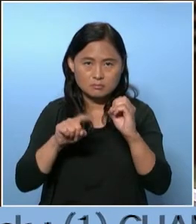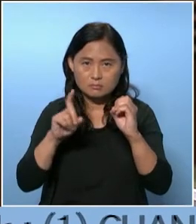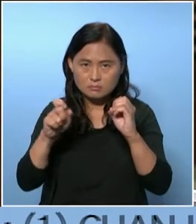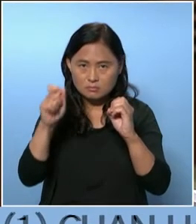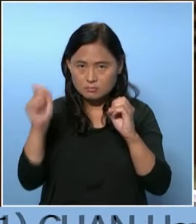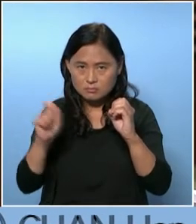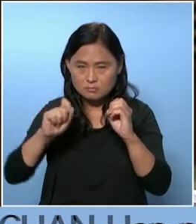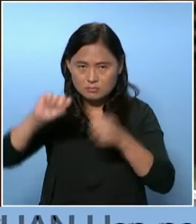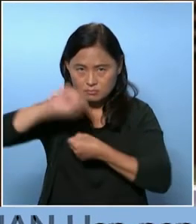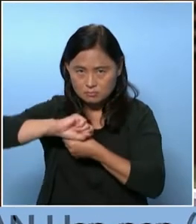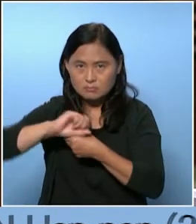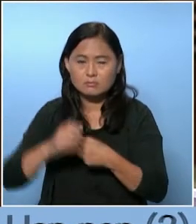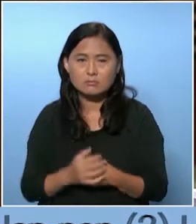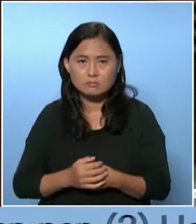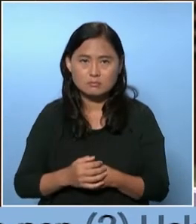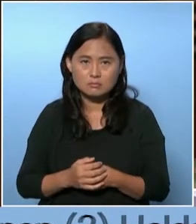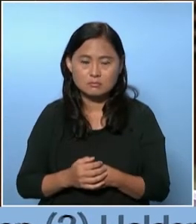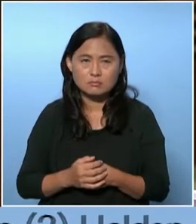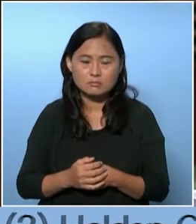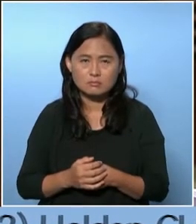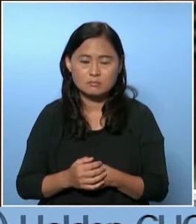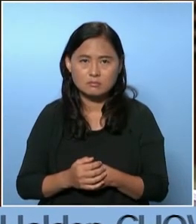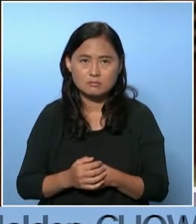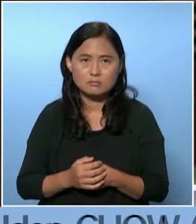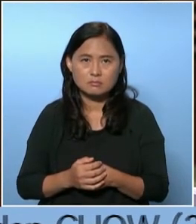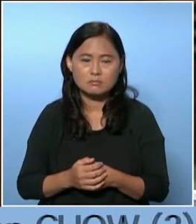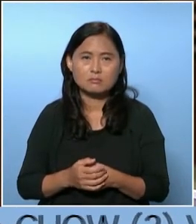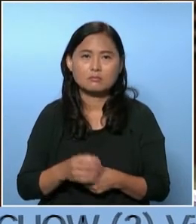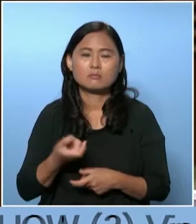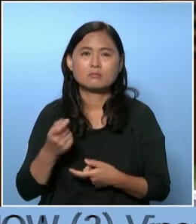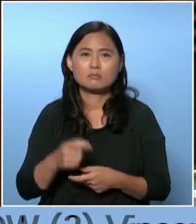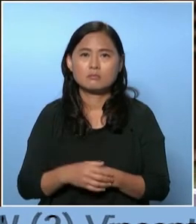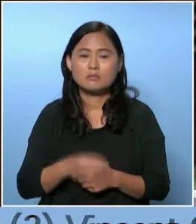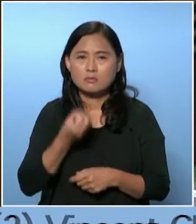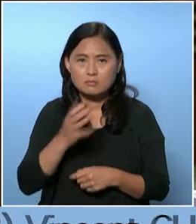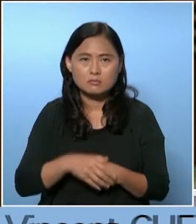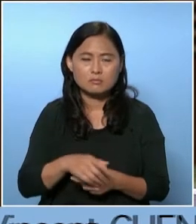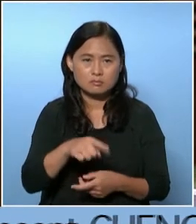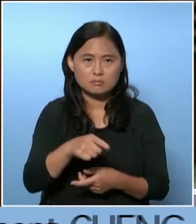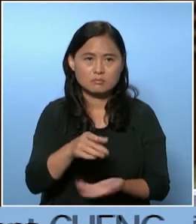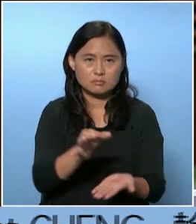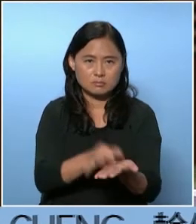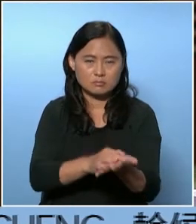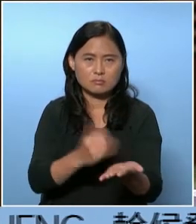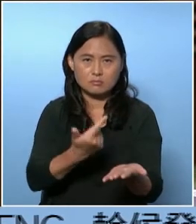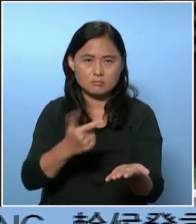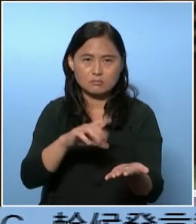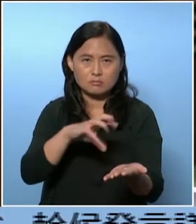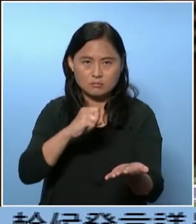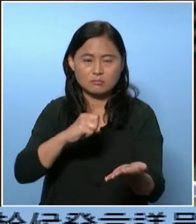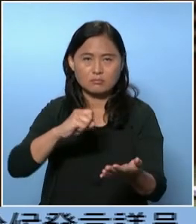0.9% 的增長。他亦都提出是一地多用的原則，